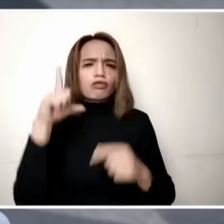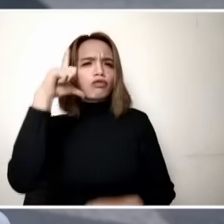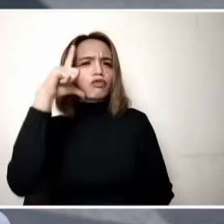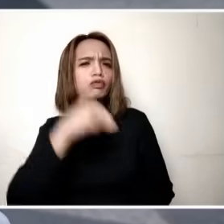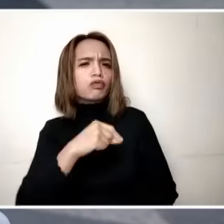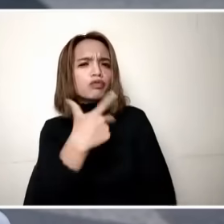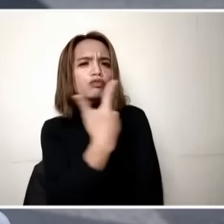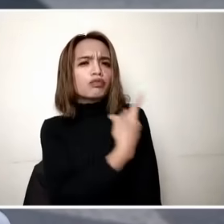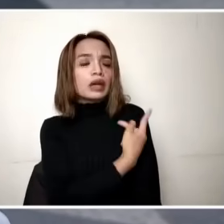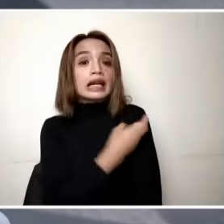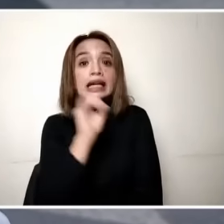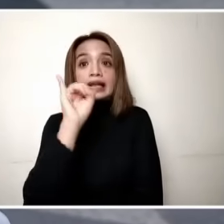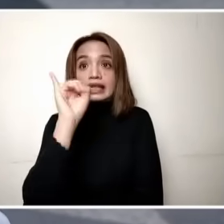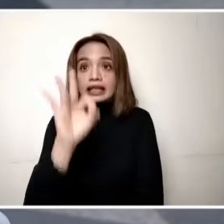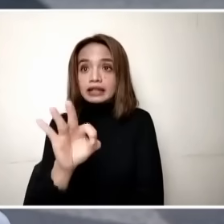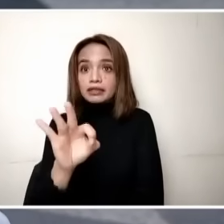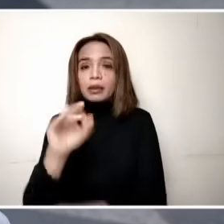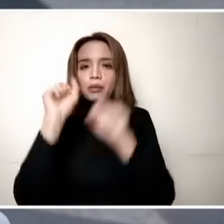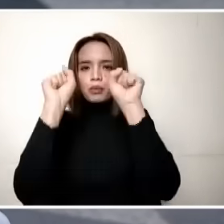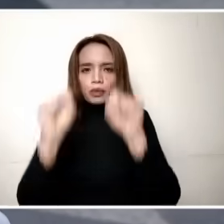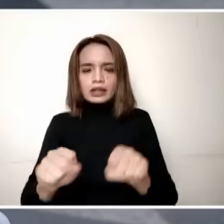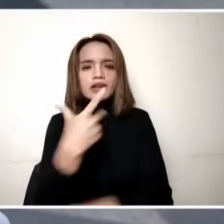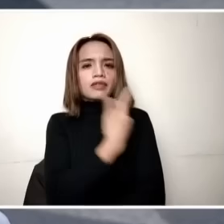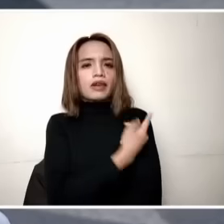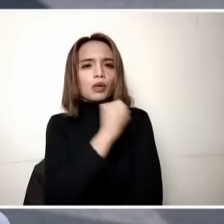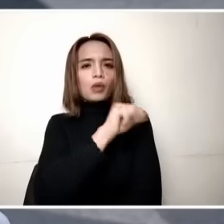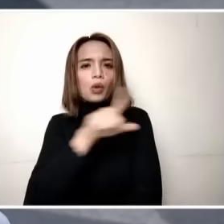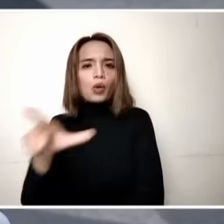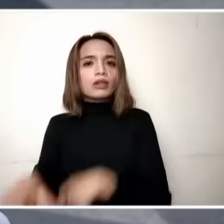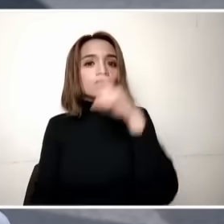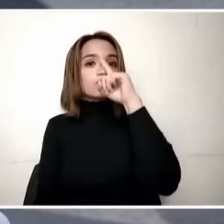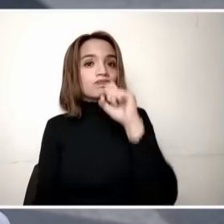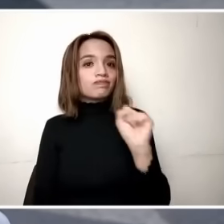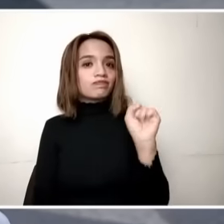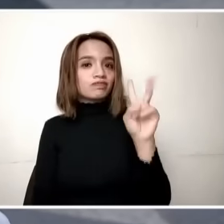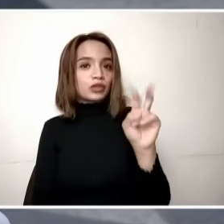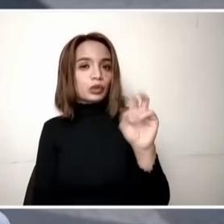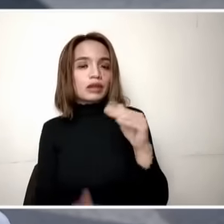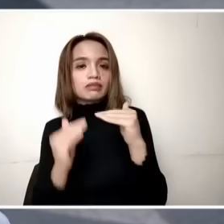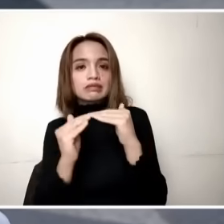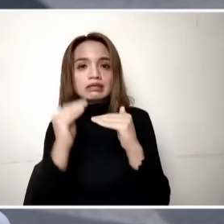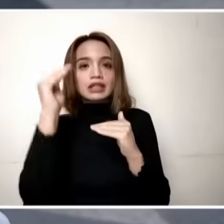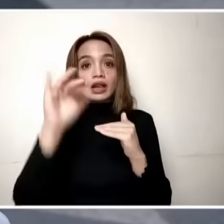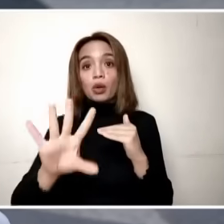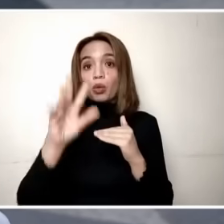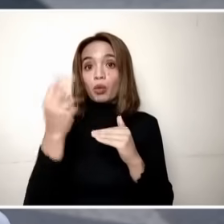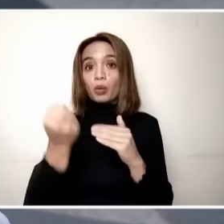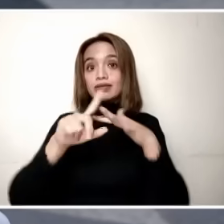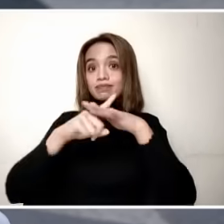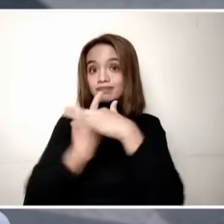kapag pwede nang bakunahan lahat ng edad 12 pataas simula sa Miyerkules. Nagpapatrol Bibin